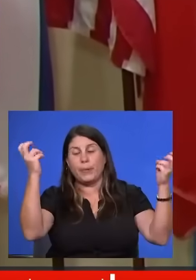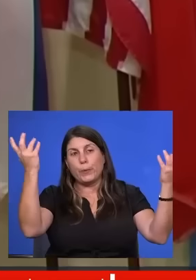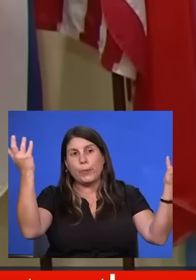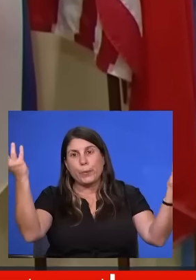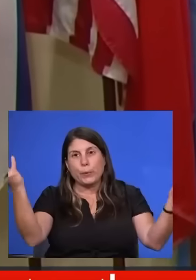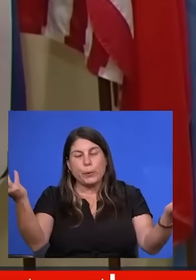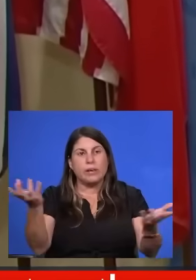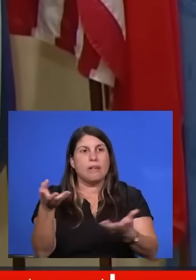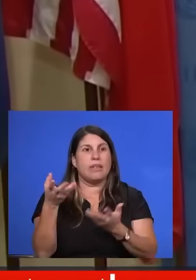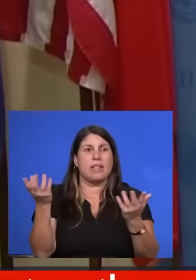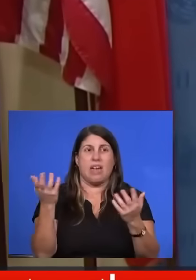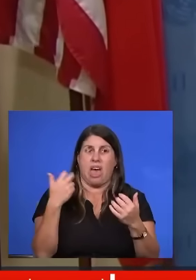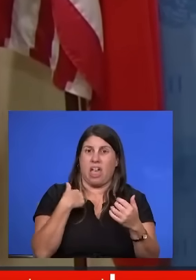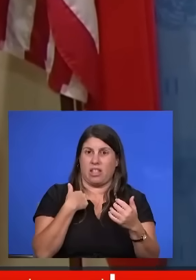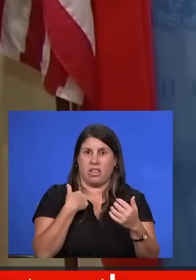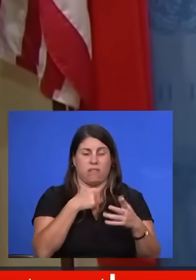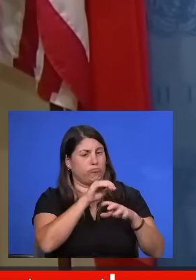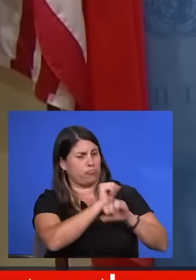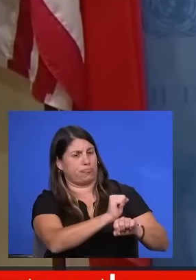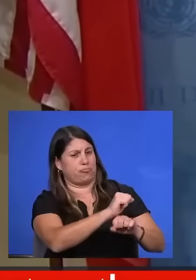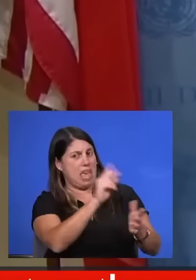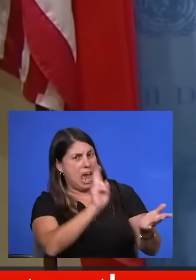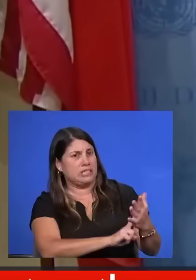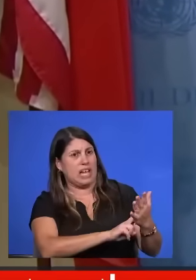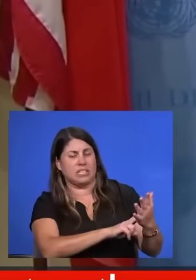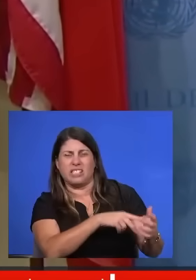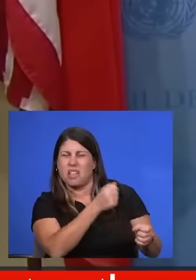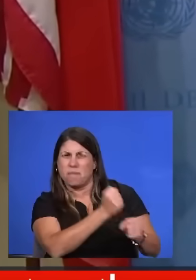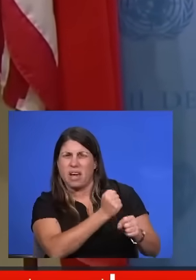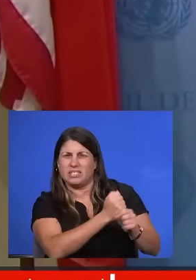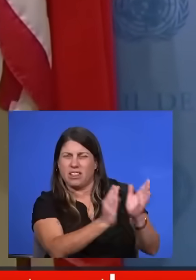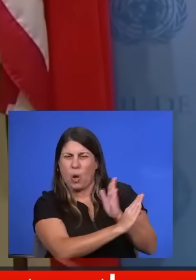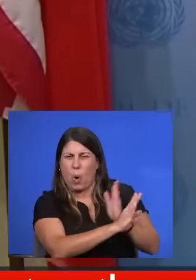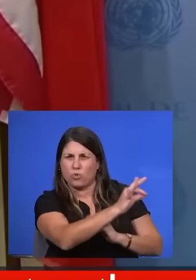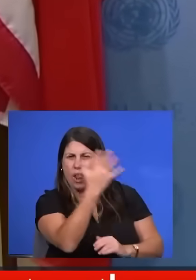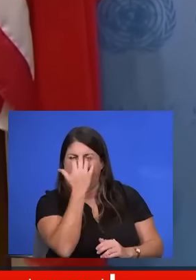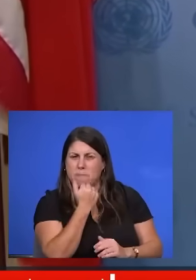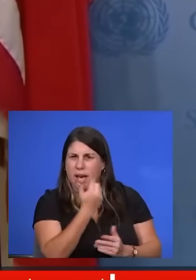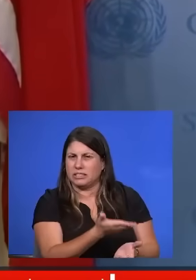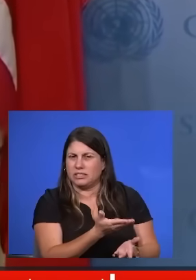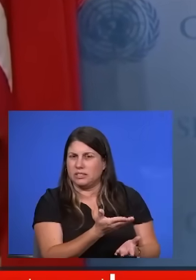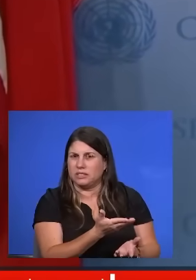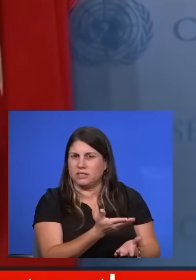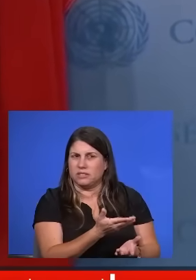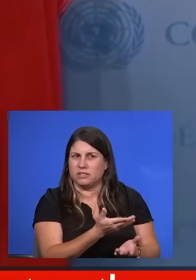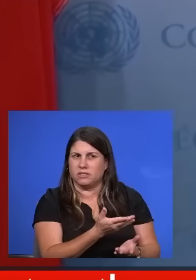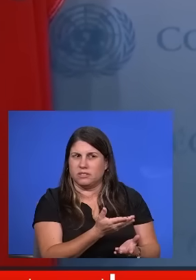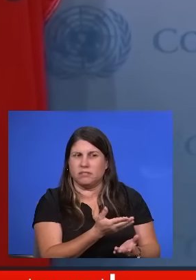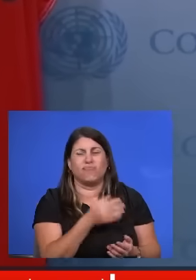as if I was justifying acts of terror by Hamas. This is